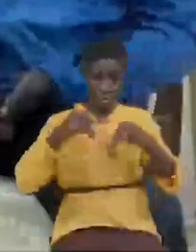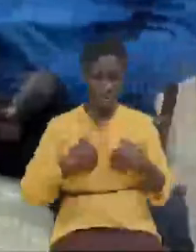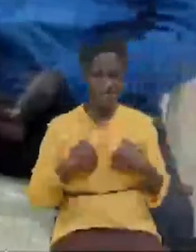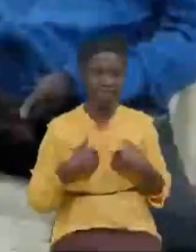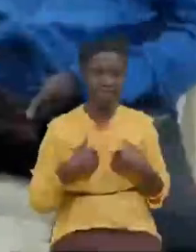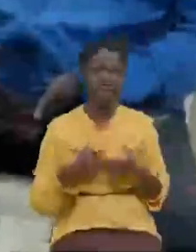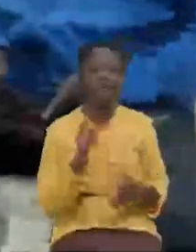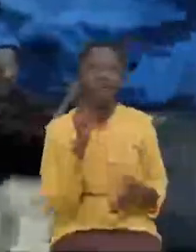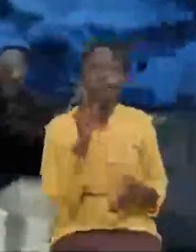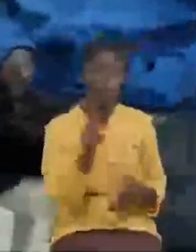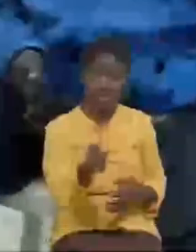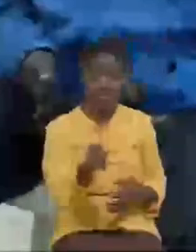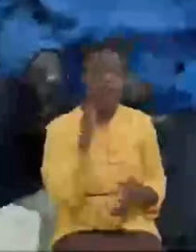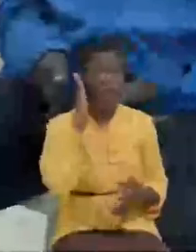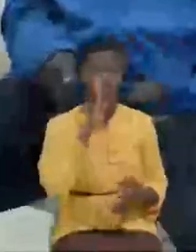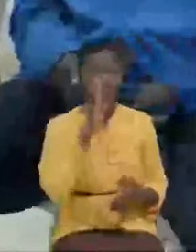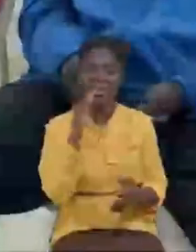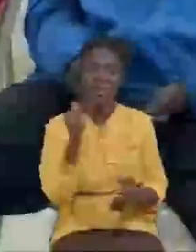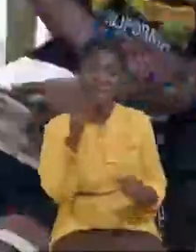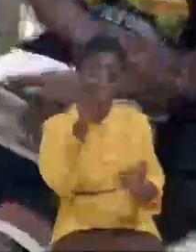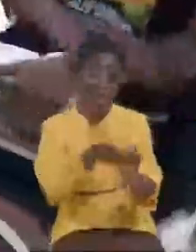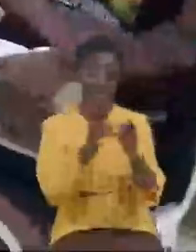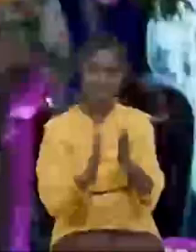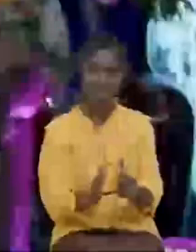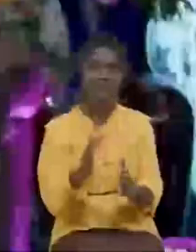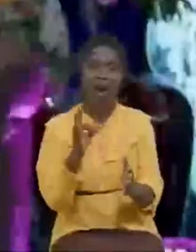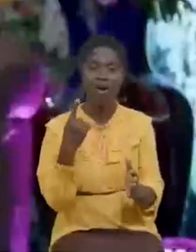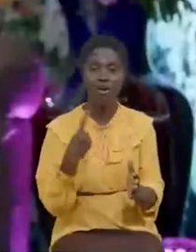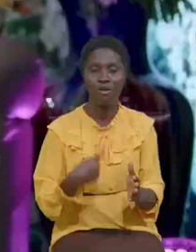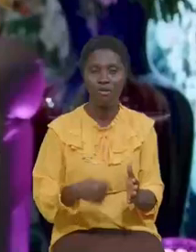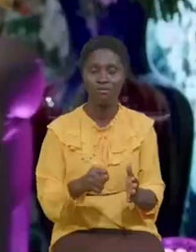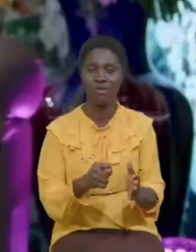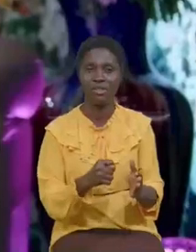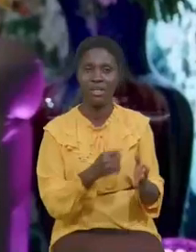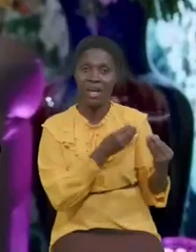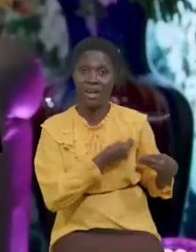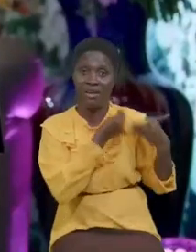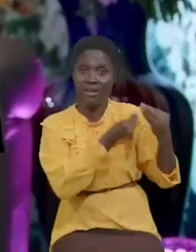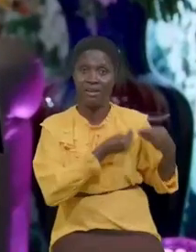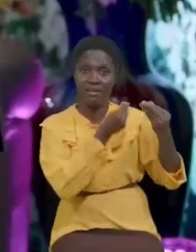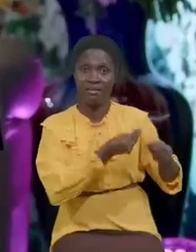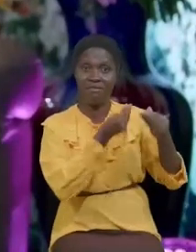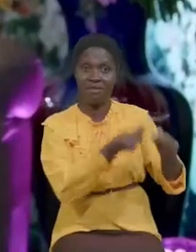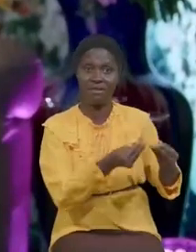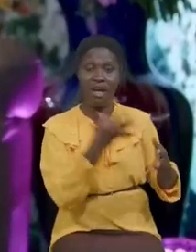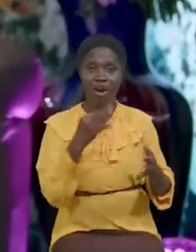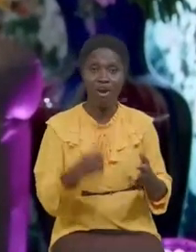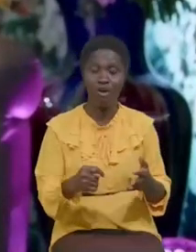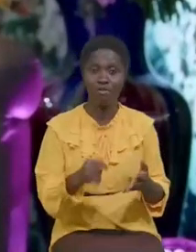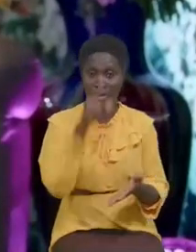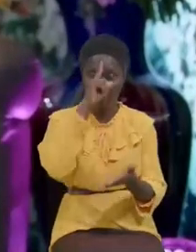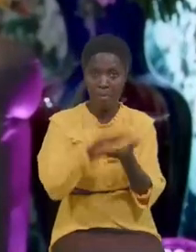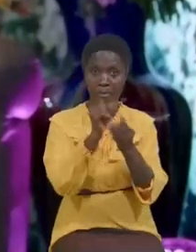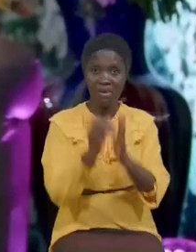Vous serez participants. Vous allez prendre part. Vous aurez part à l'héritage des saints